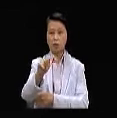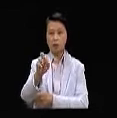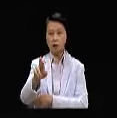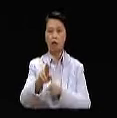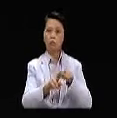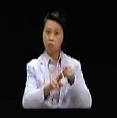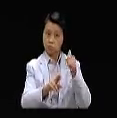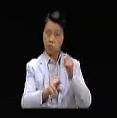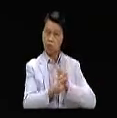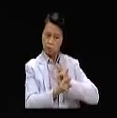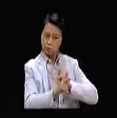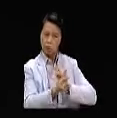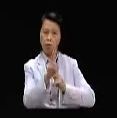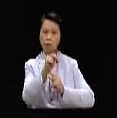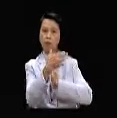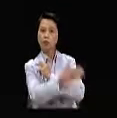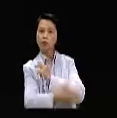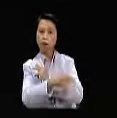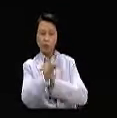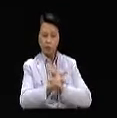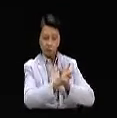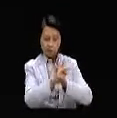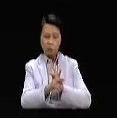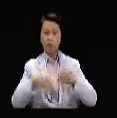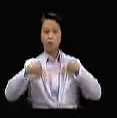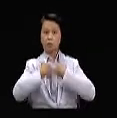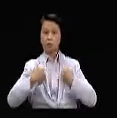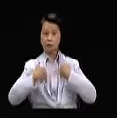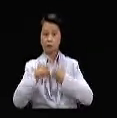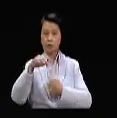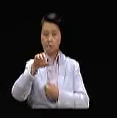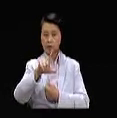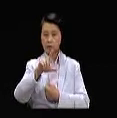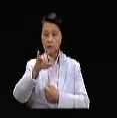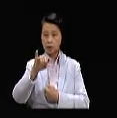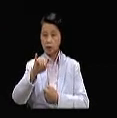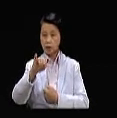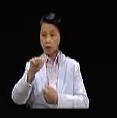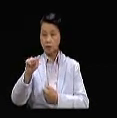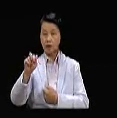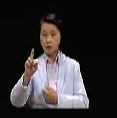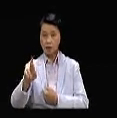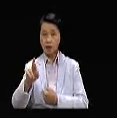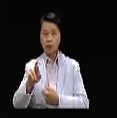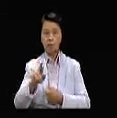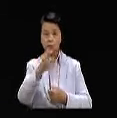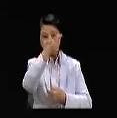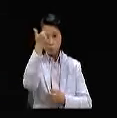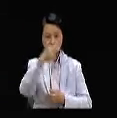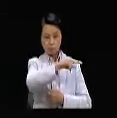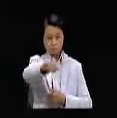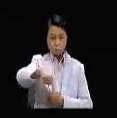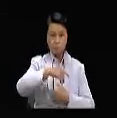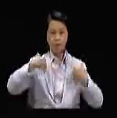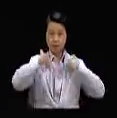yang satu ke ada negara yang perlu kita jaga oleh karena Steven Iha binatang-binatang yang